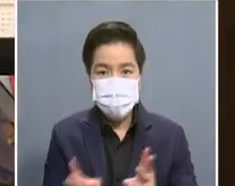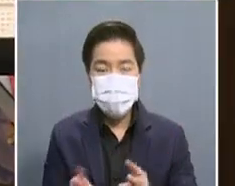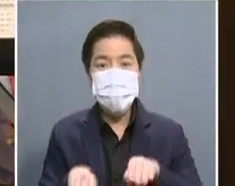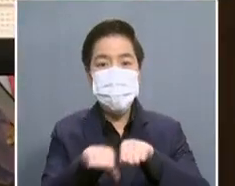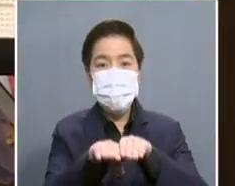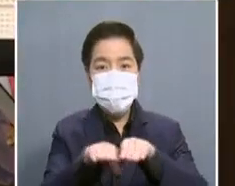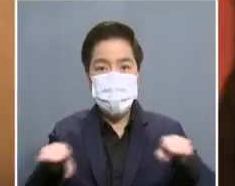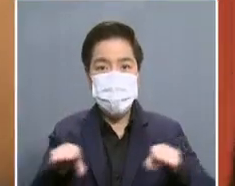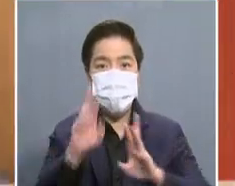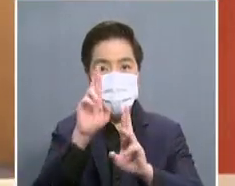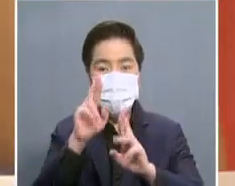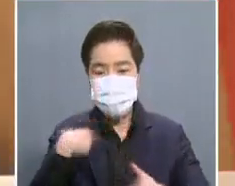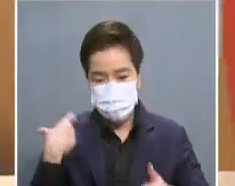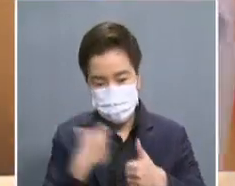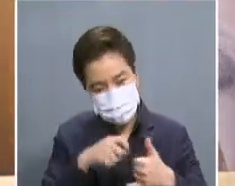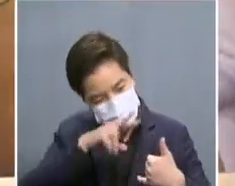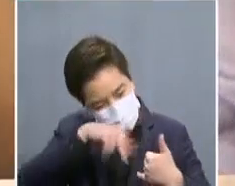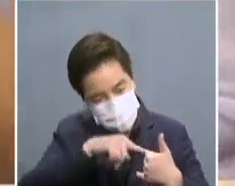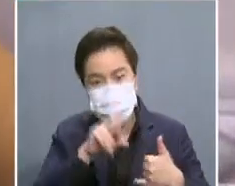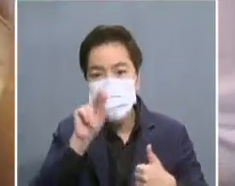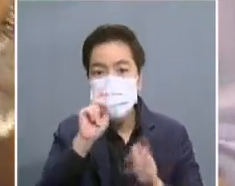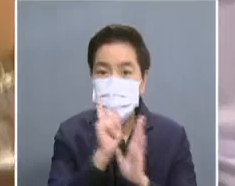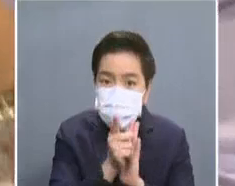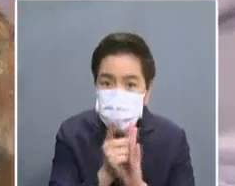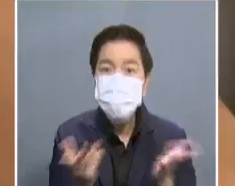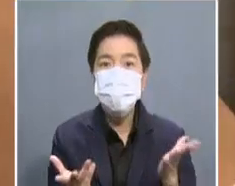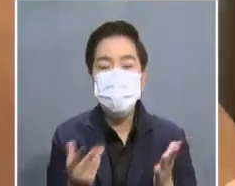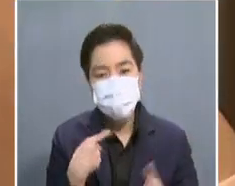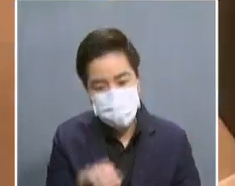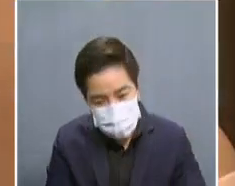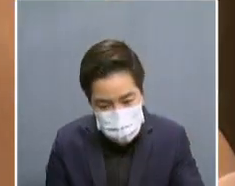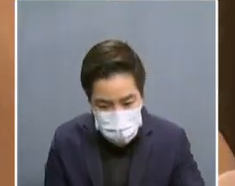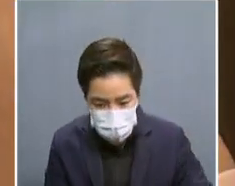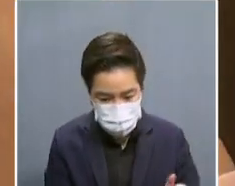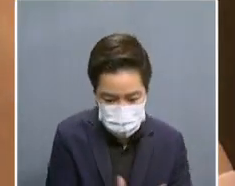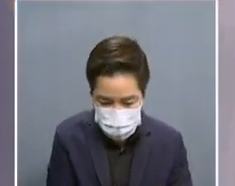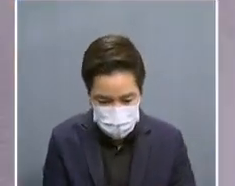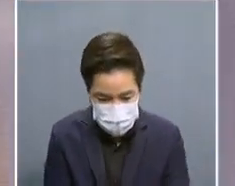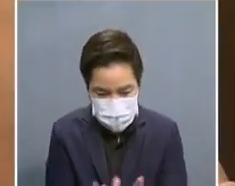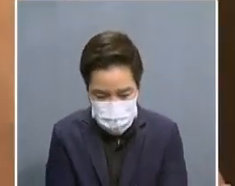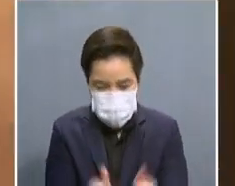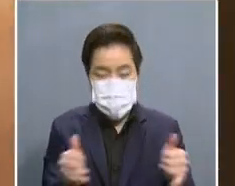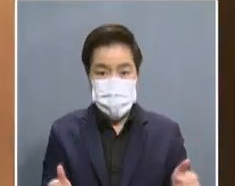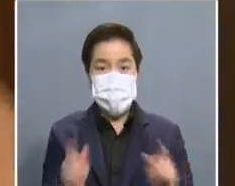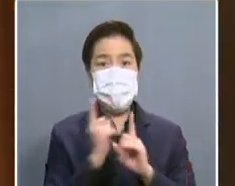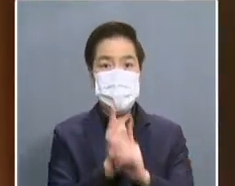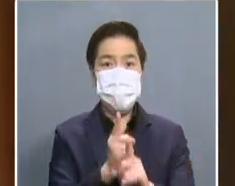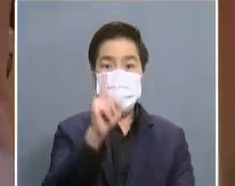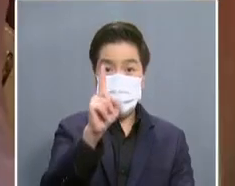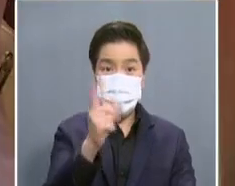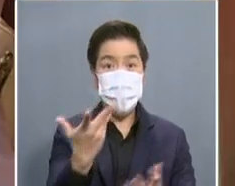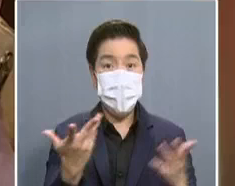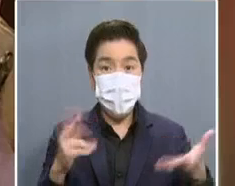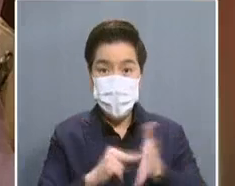ฐานเฝ้าระวังอาการหลังฉีดแล้วก็เรื่องของการจัดสถานที่ต่างๆให้เพียบพร้อมการบริหารจัดการทั้งหมดนะฮะเน้นย้ำนะครับว่า